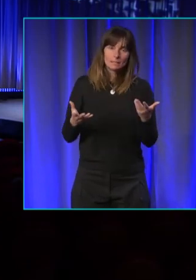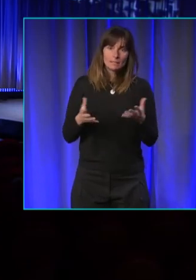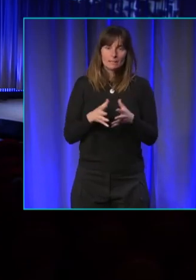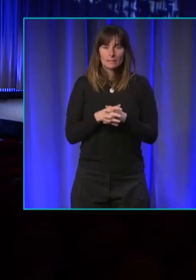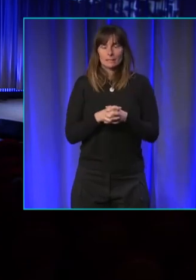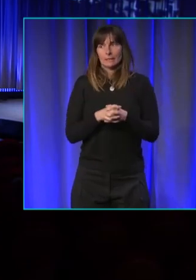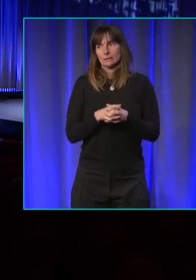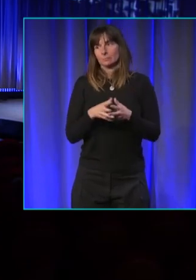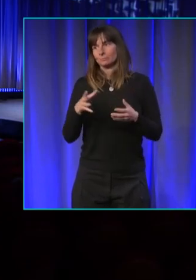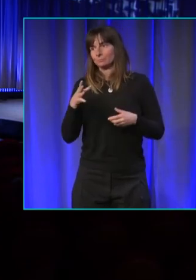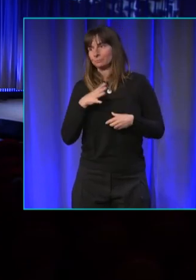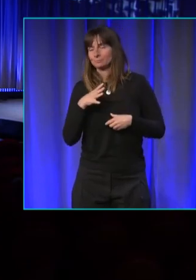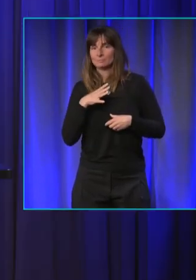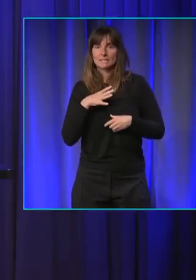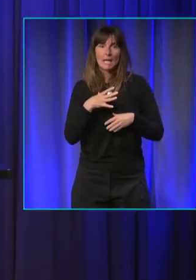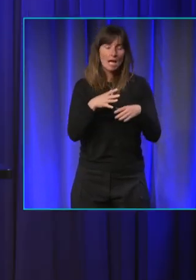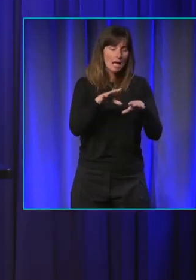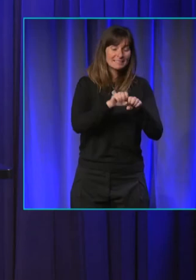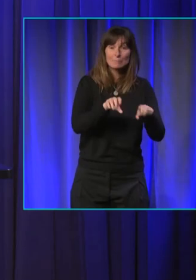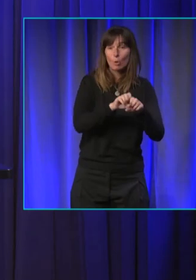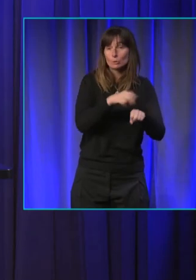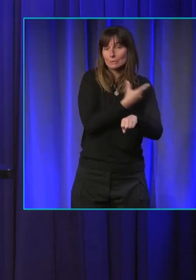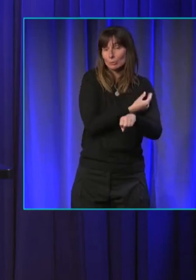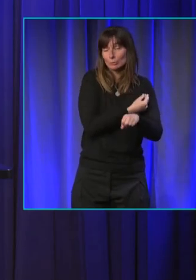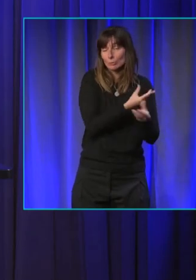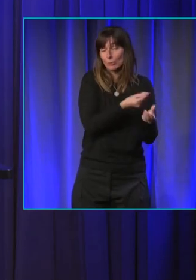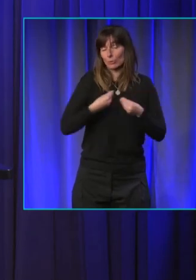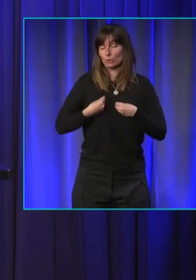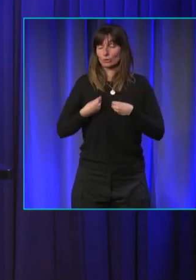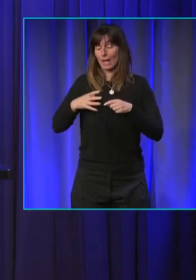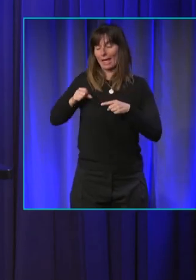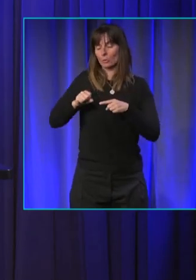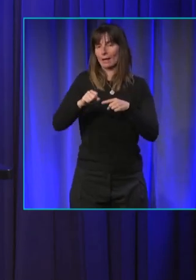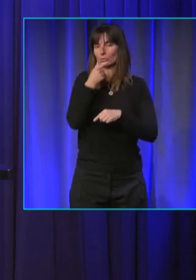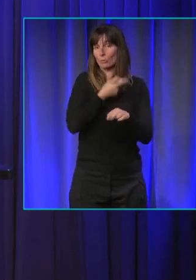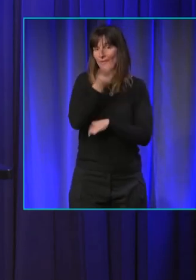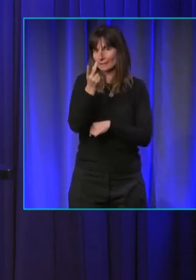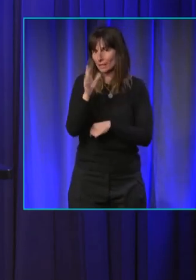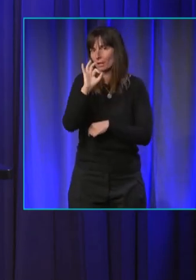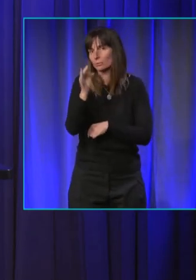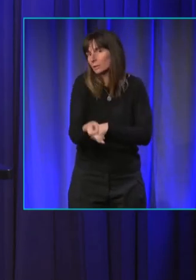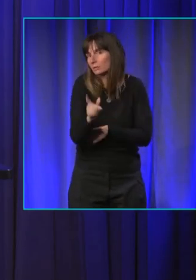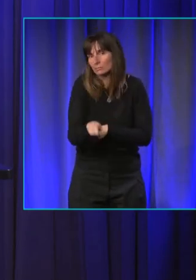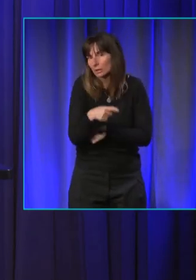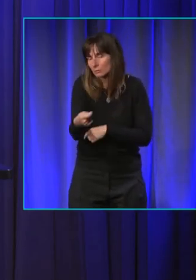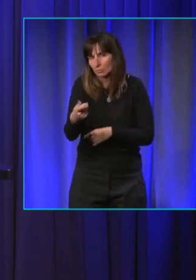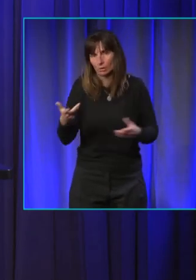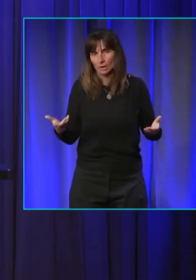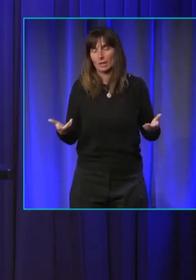vous avez des produits forcément qui vont faciliter la récupération. Ça, c'est... Après, vous avez le dopage. Alors il y a du dopage.